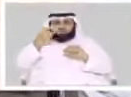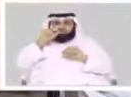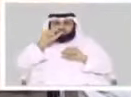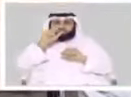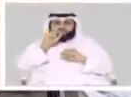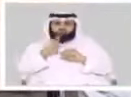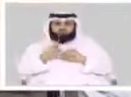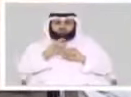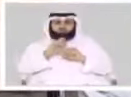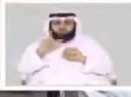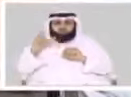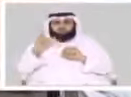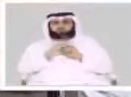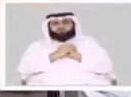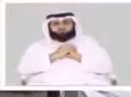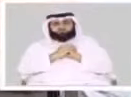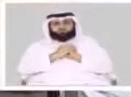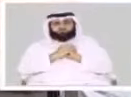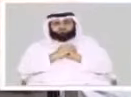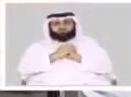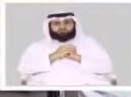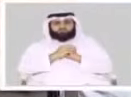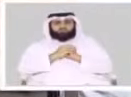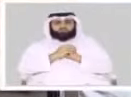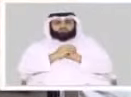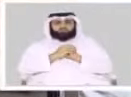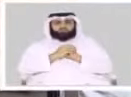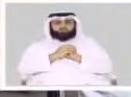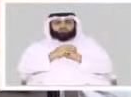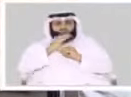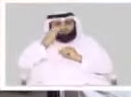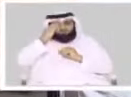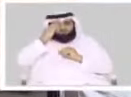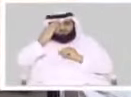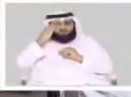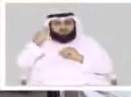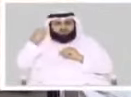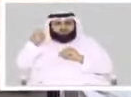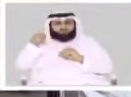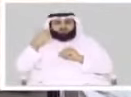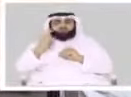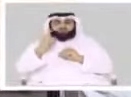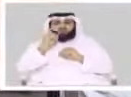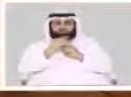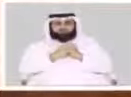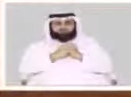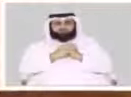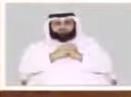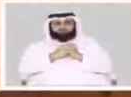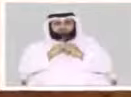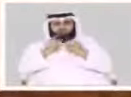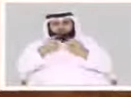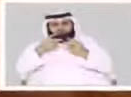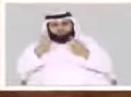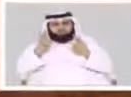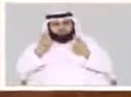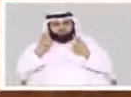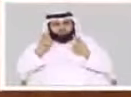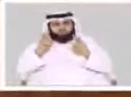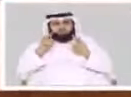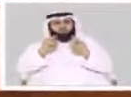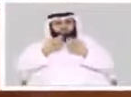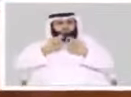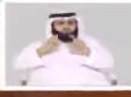اللفظية ووجوده في السورة، وهو أمر بارز، فجزاكم الله خيرا. لعل ننطلق إلى